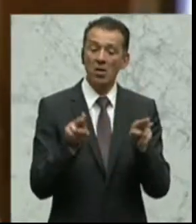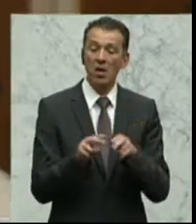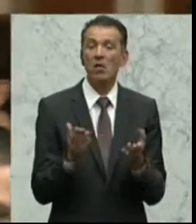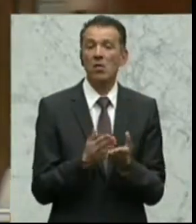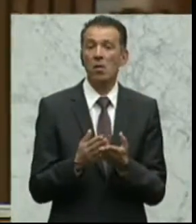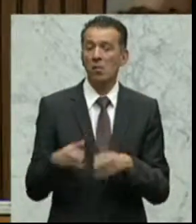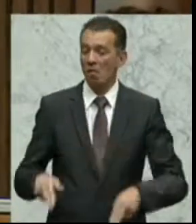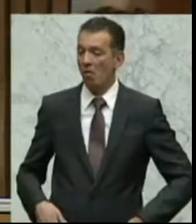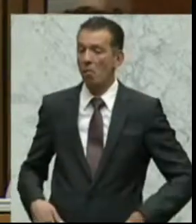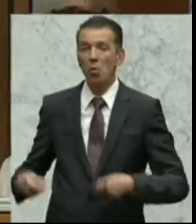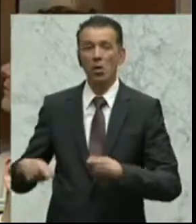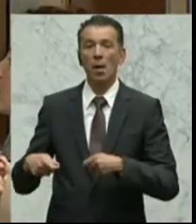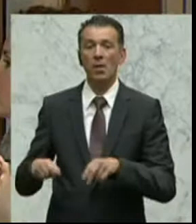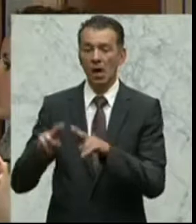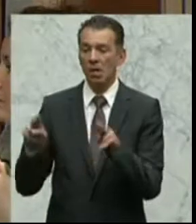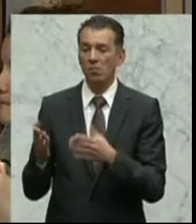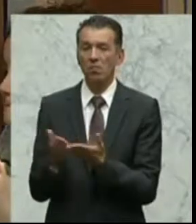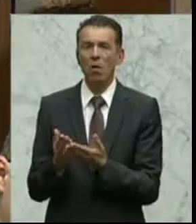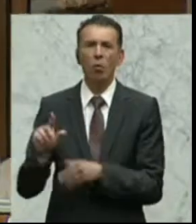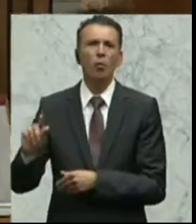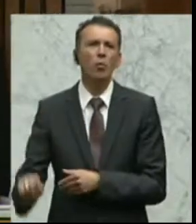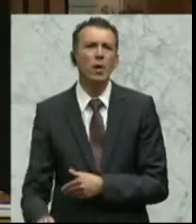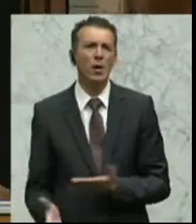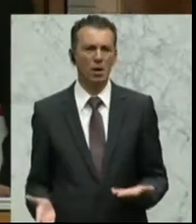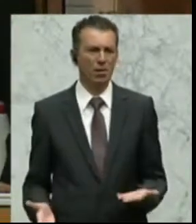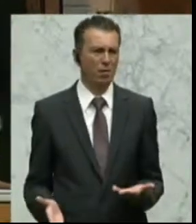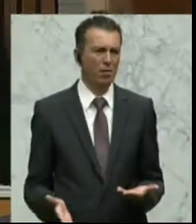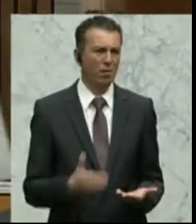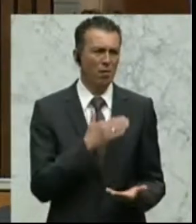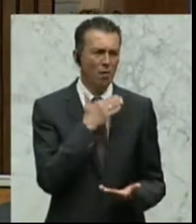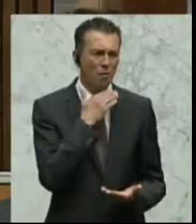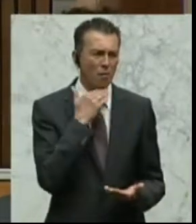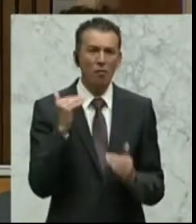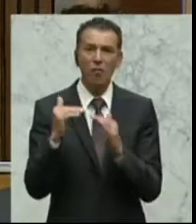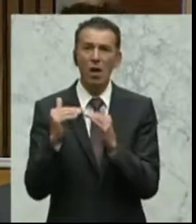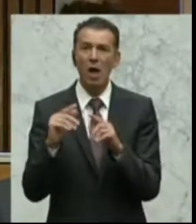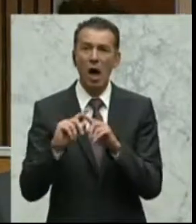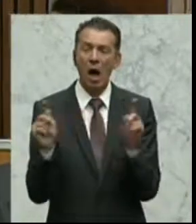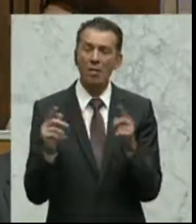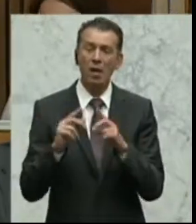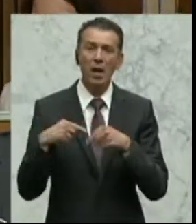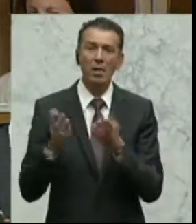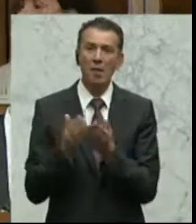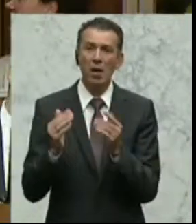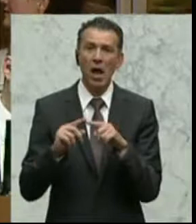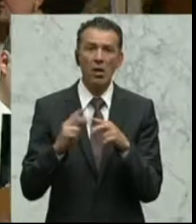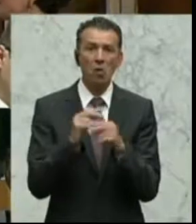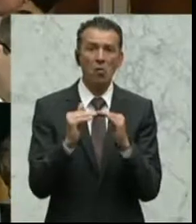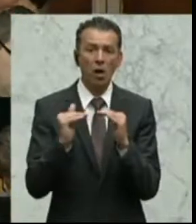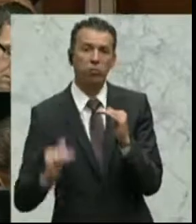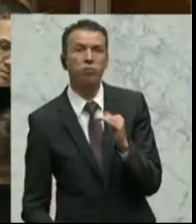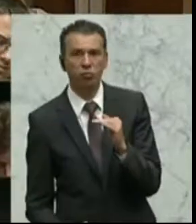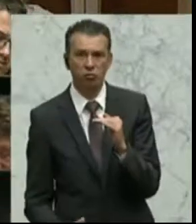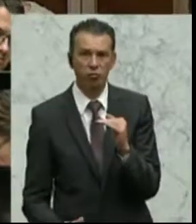im internationalen Vergleich viel zu niedrig. Und viel niedriger als alle anderen Länder. Das heißt, wenn wir hier eine ausgewogene Besteuerung haben